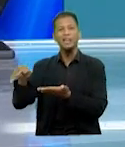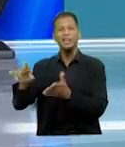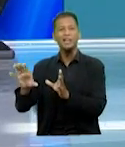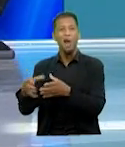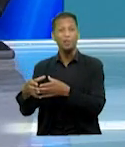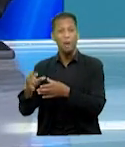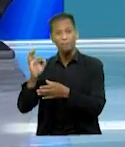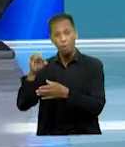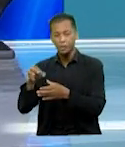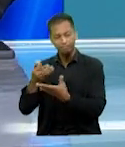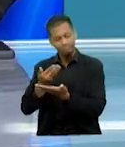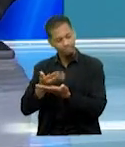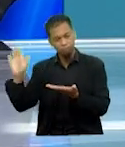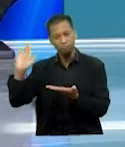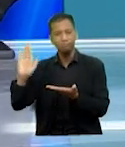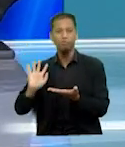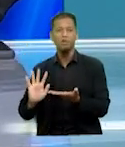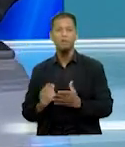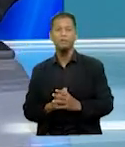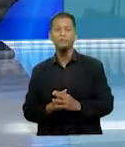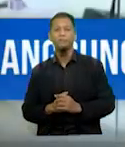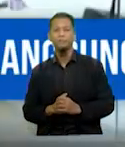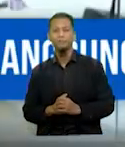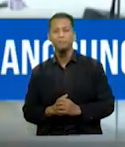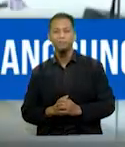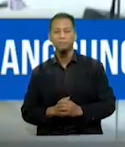atau pemecatan sebagai anggota Polri.